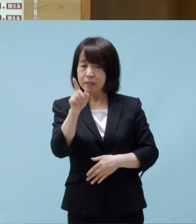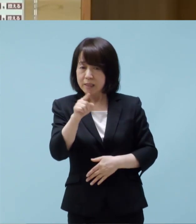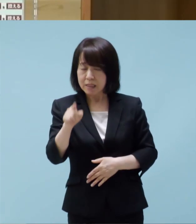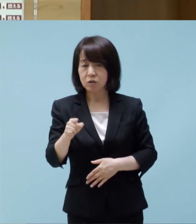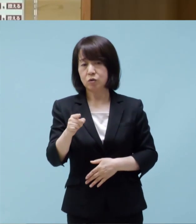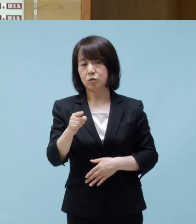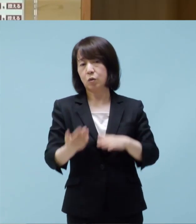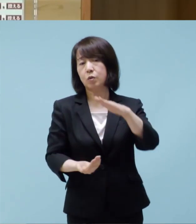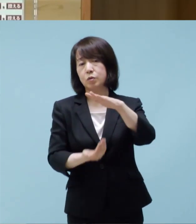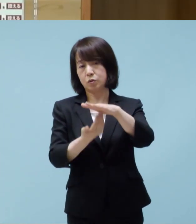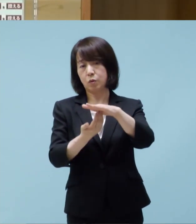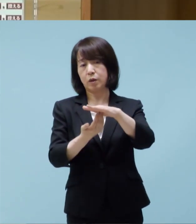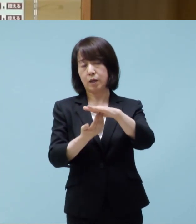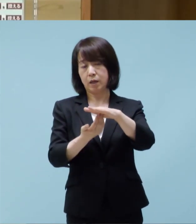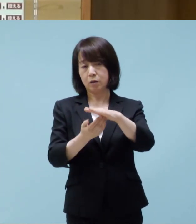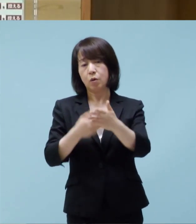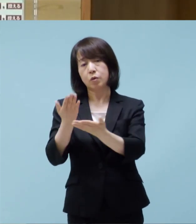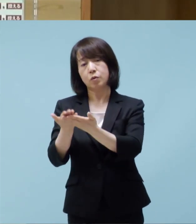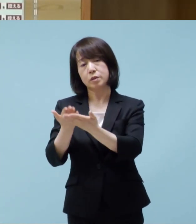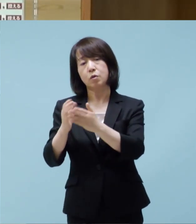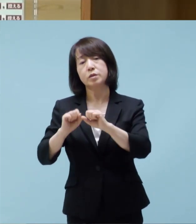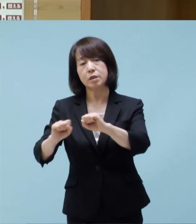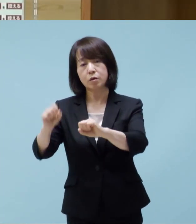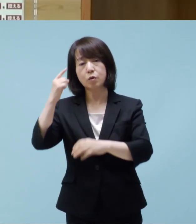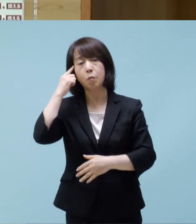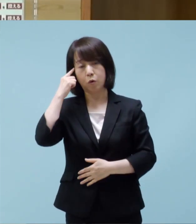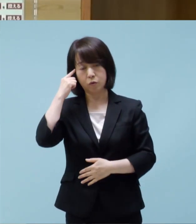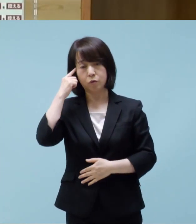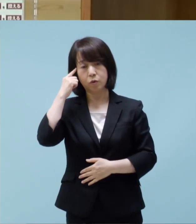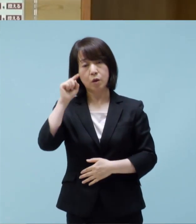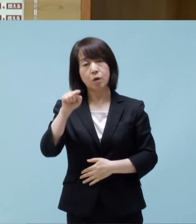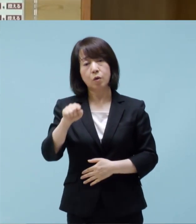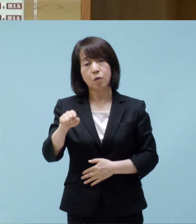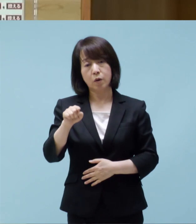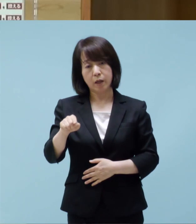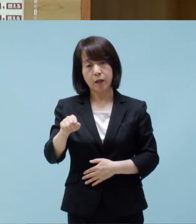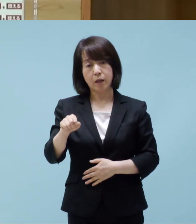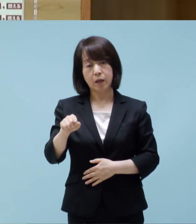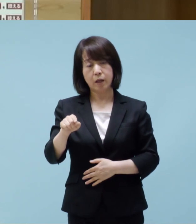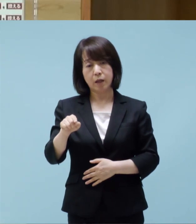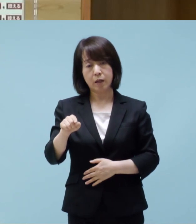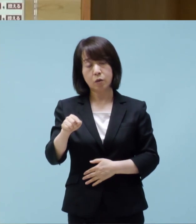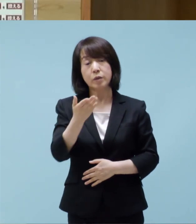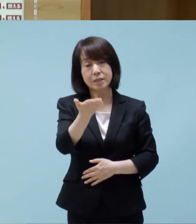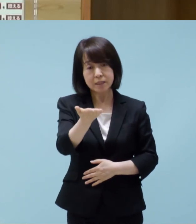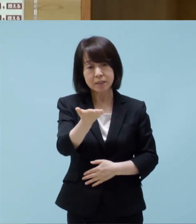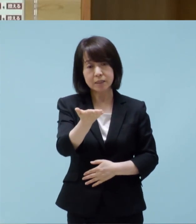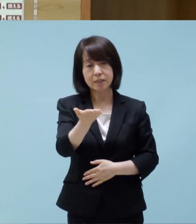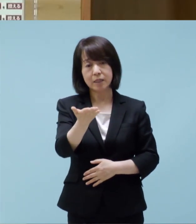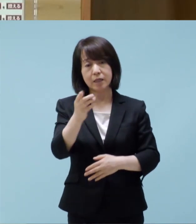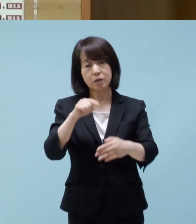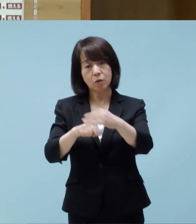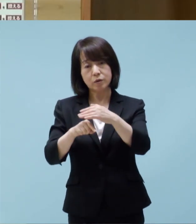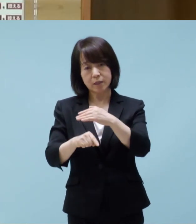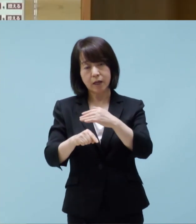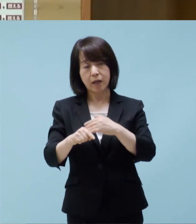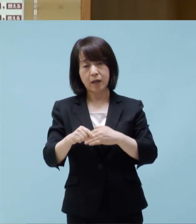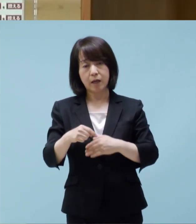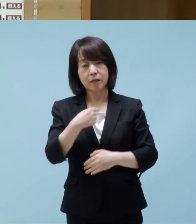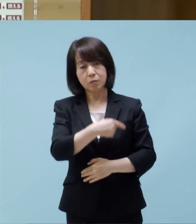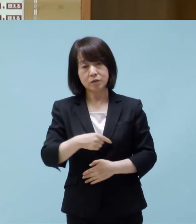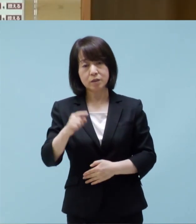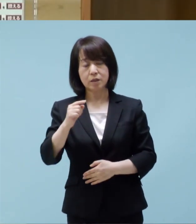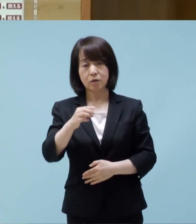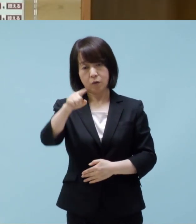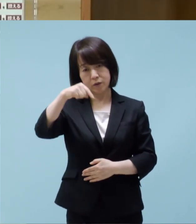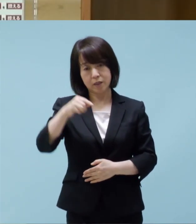ていると思うんですけれども、これを要請した知事の思いっていうのを、改めて教えてください。